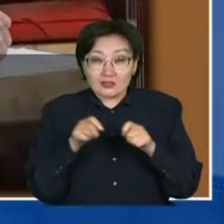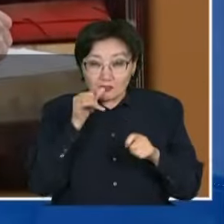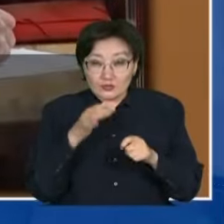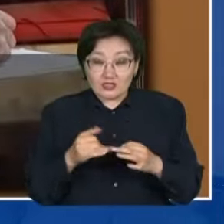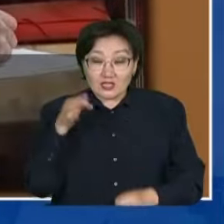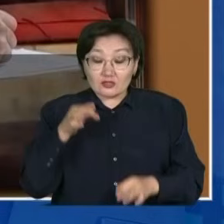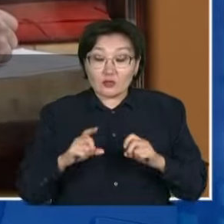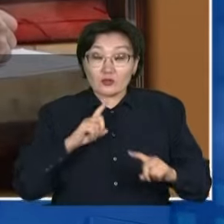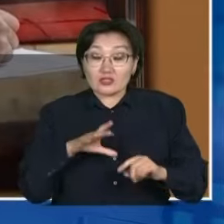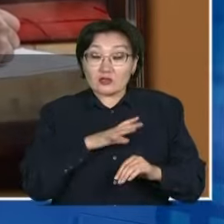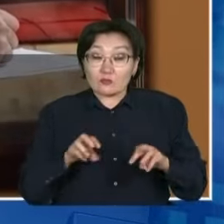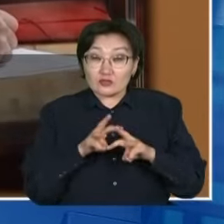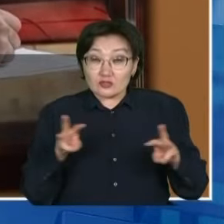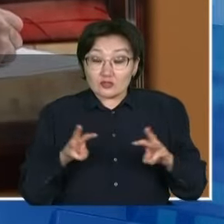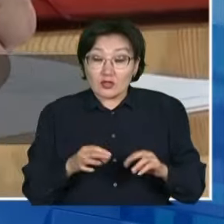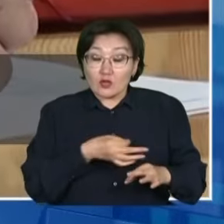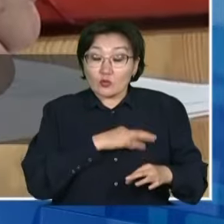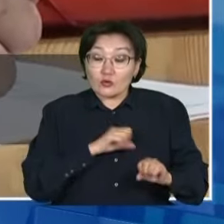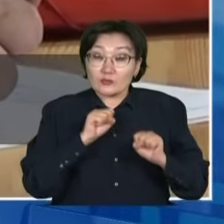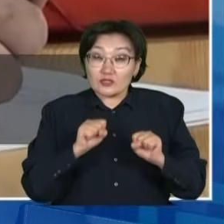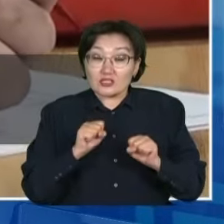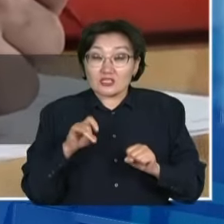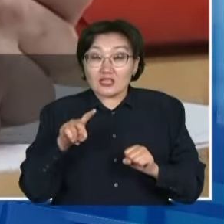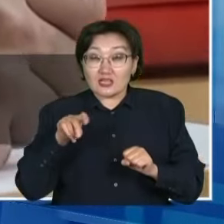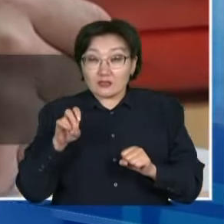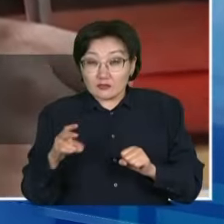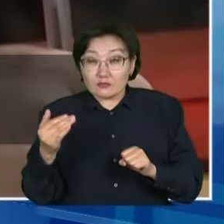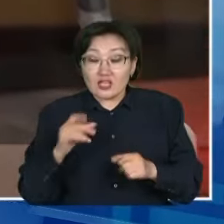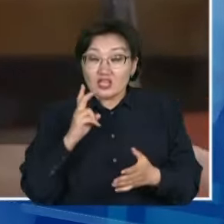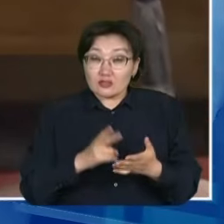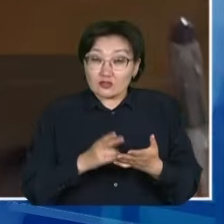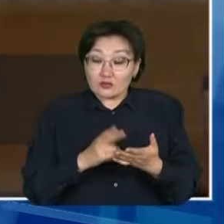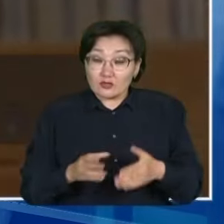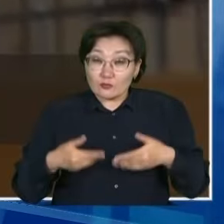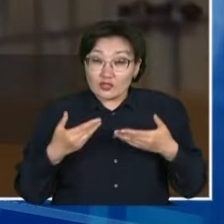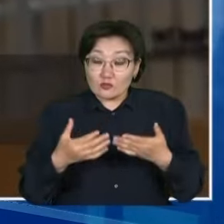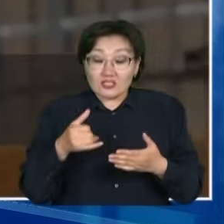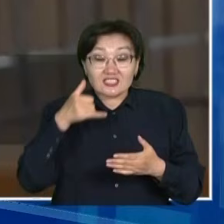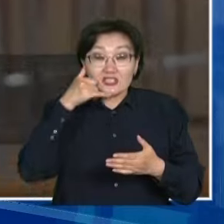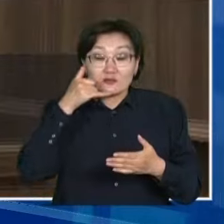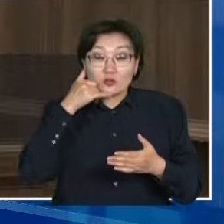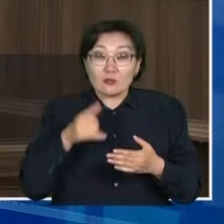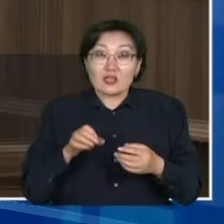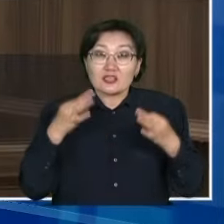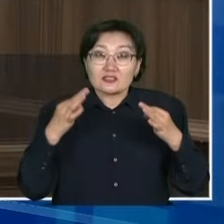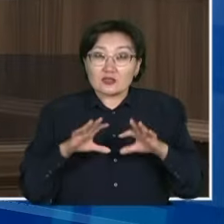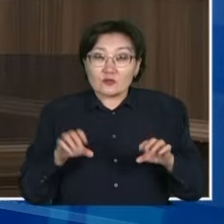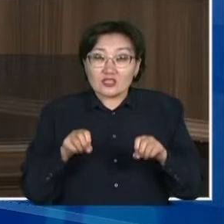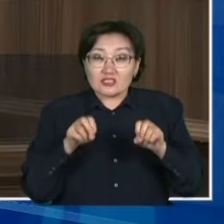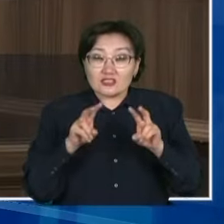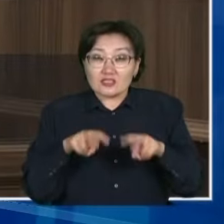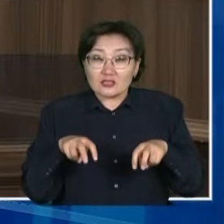сот отырысында экс-министрдің қорғаушысы Ерлан Ғазымжанов дәлел ретінде ұсынылған смартфонды тәуелсіз зерттеуді